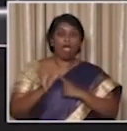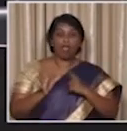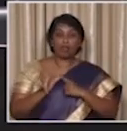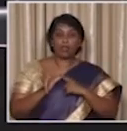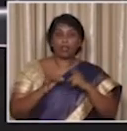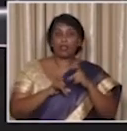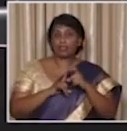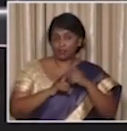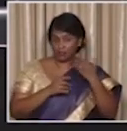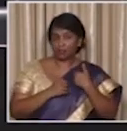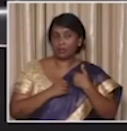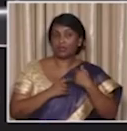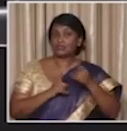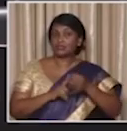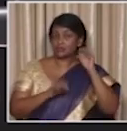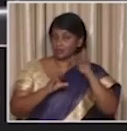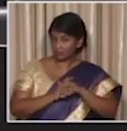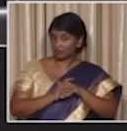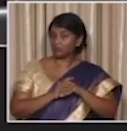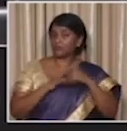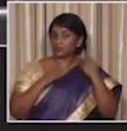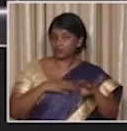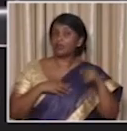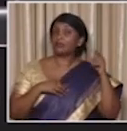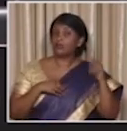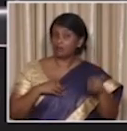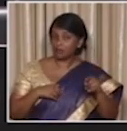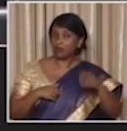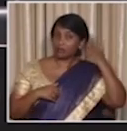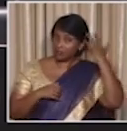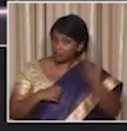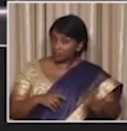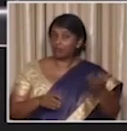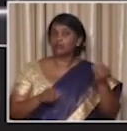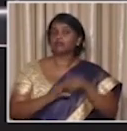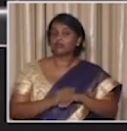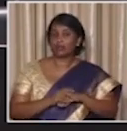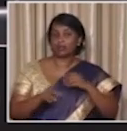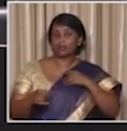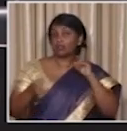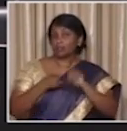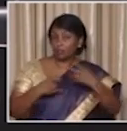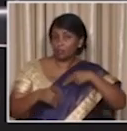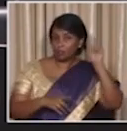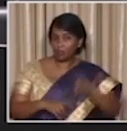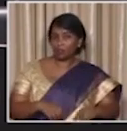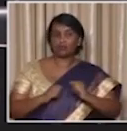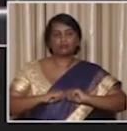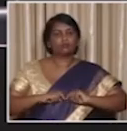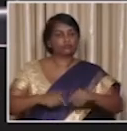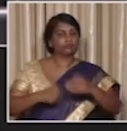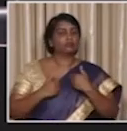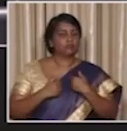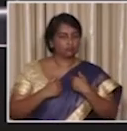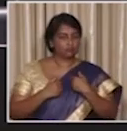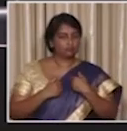දස්සනාගේ මැතිතුමා එතුමා සභාපතිවරයා හැටියට ඉඳලා එතුමාගේ මිය යාමත් එක්ක තරංග කරලා ආපු ගමනක් මේ අදටත්